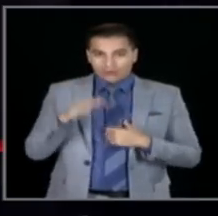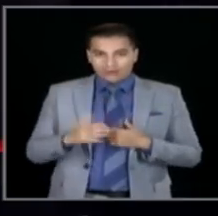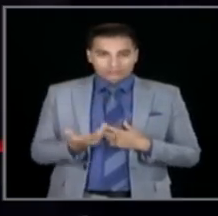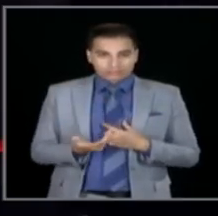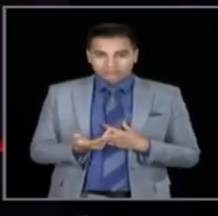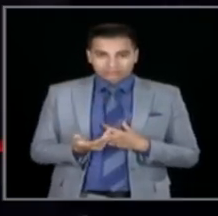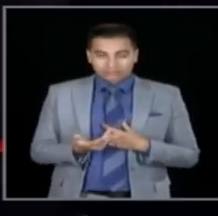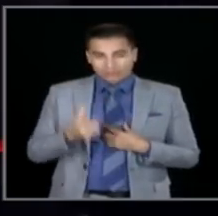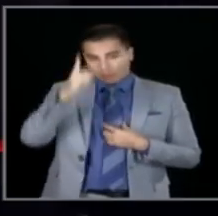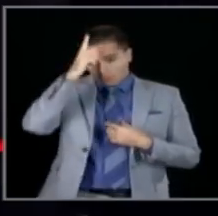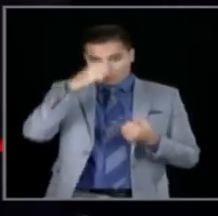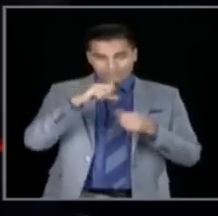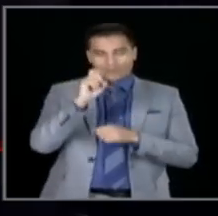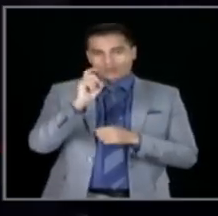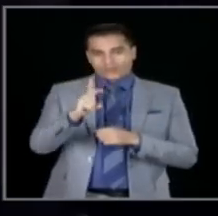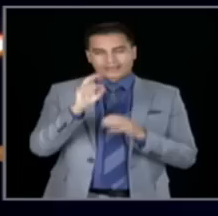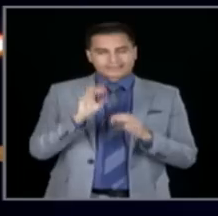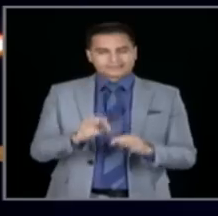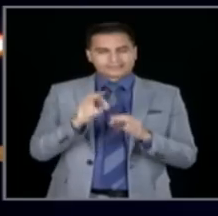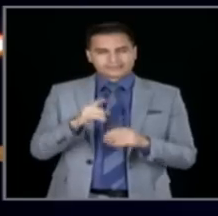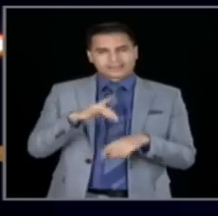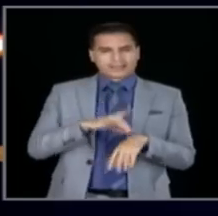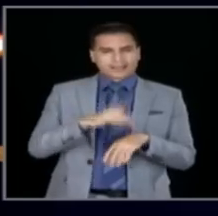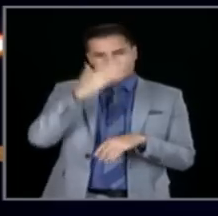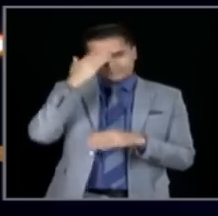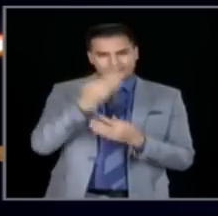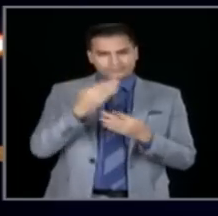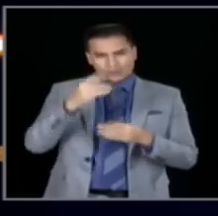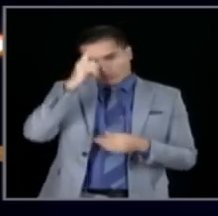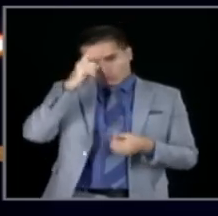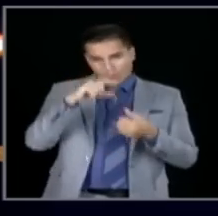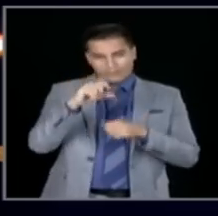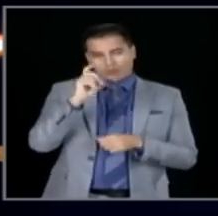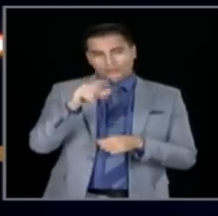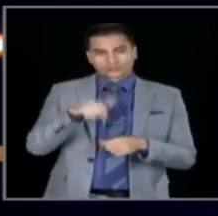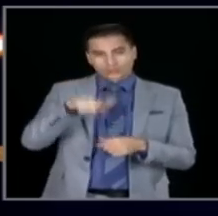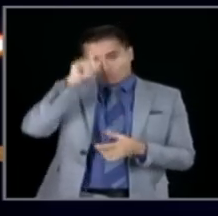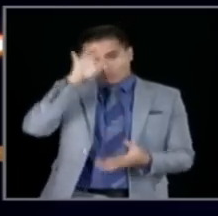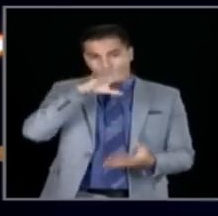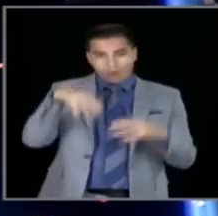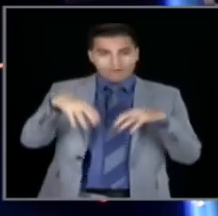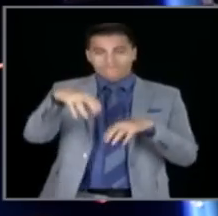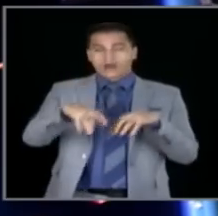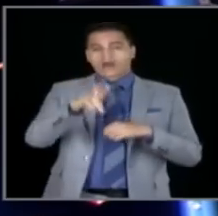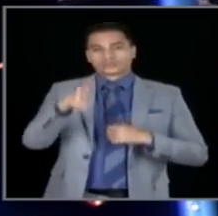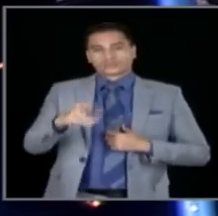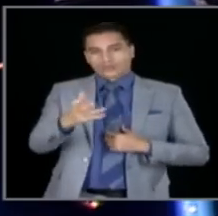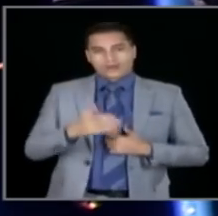جوكر؟ علوم. في العلوم اكيد دكاتره، يبقى اكيد علوم. جغرافيا والسؤال هو: